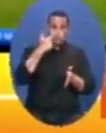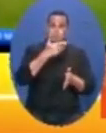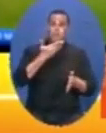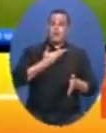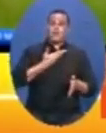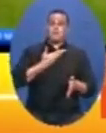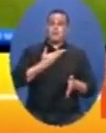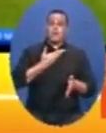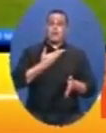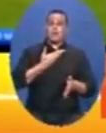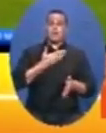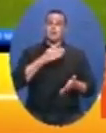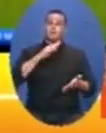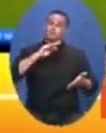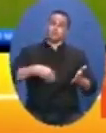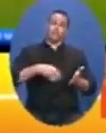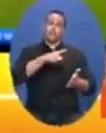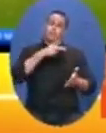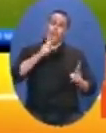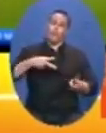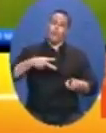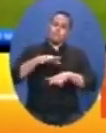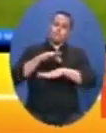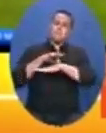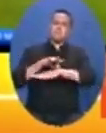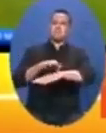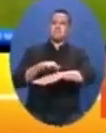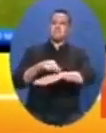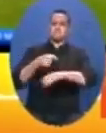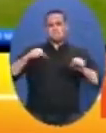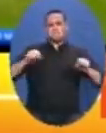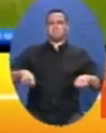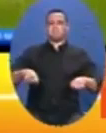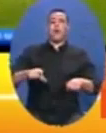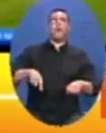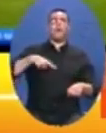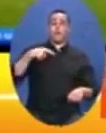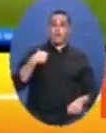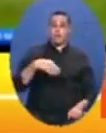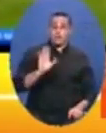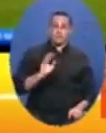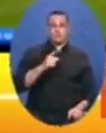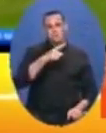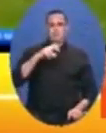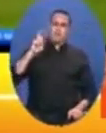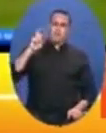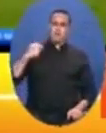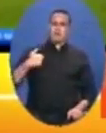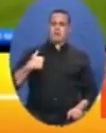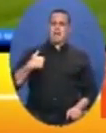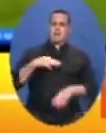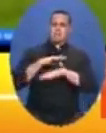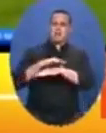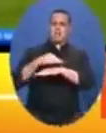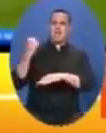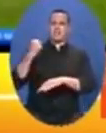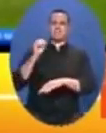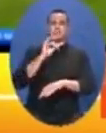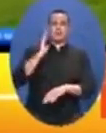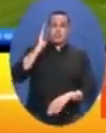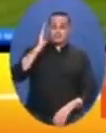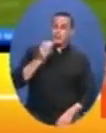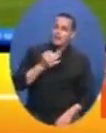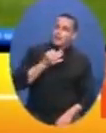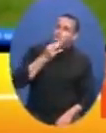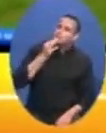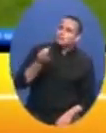להיות מנהיג למשך כל חייו, ואמצעים חזקים בשביל וסק. כלומר, הוא אמור להיות עכשיו המנהיג החזק שמוביל את סין לעבר העתיד שלה. אבל